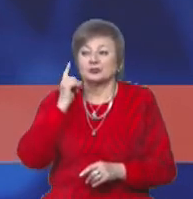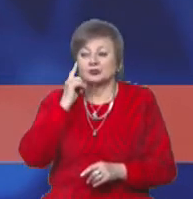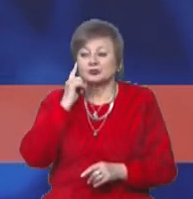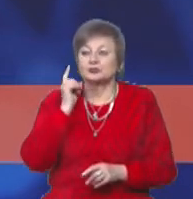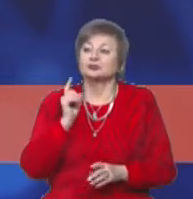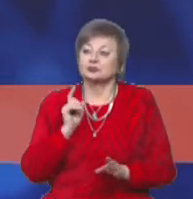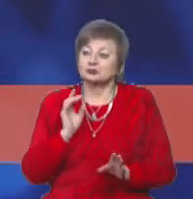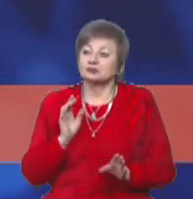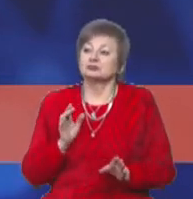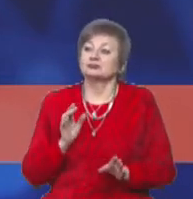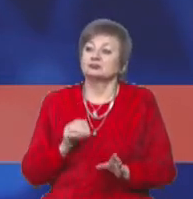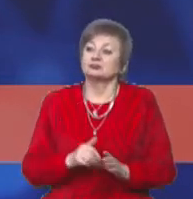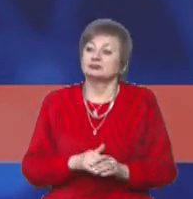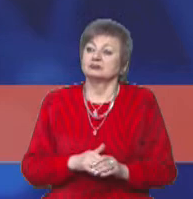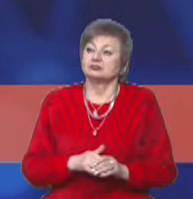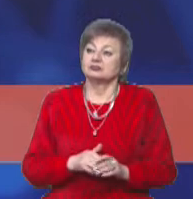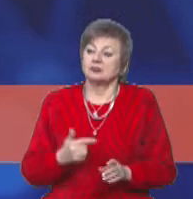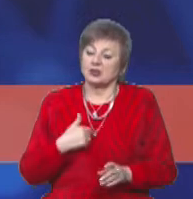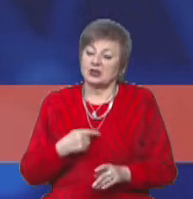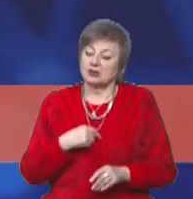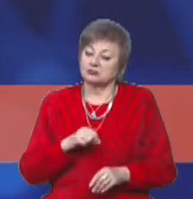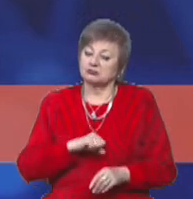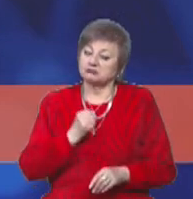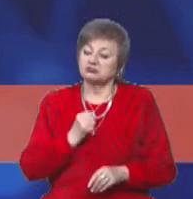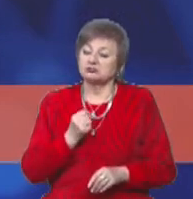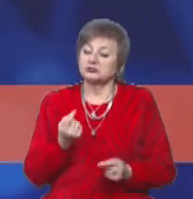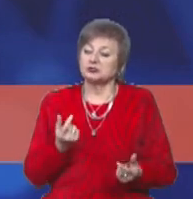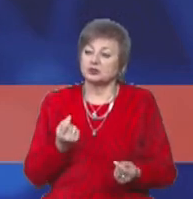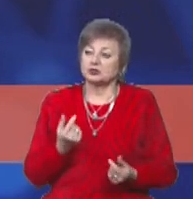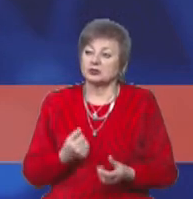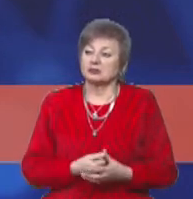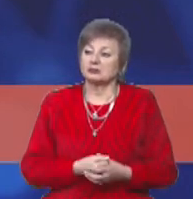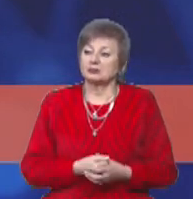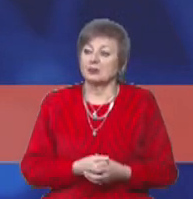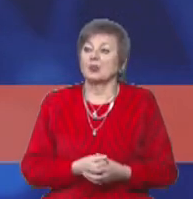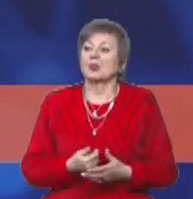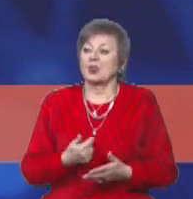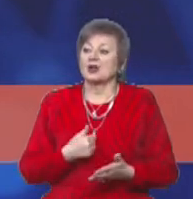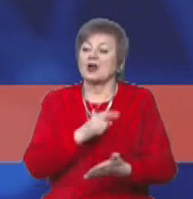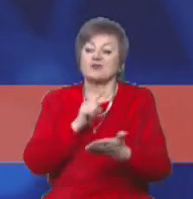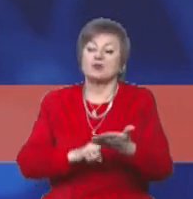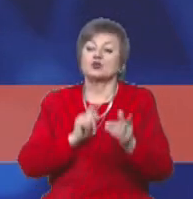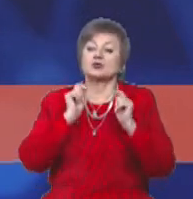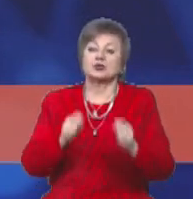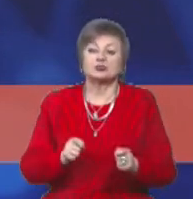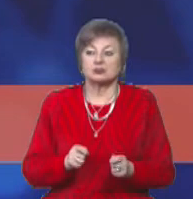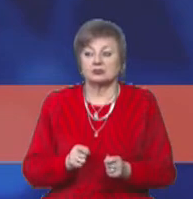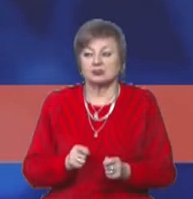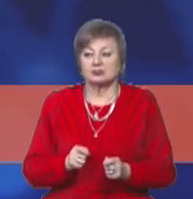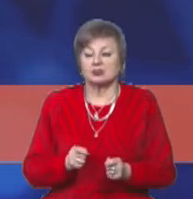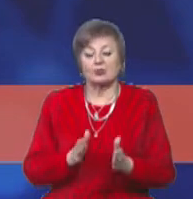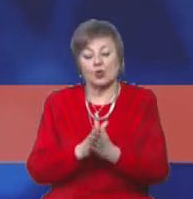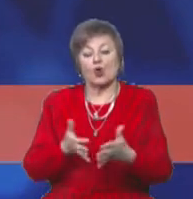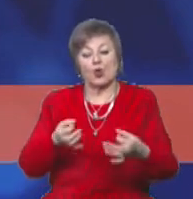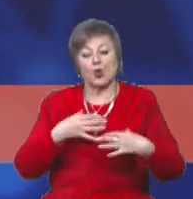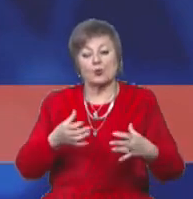вернусь. Меня это тоже зацепило немножко. Я тоже задала вопрос. То есть